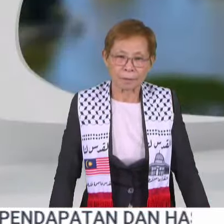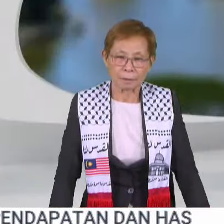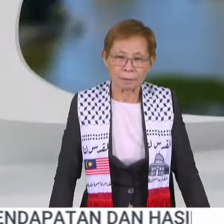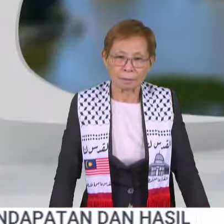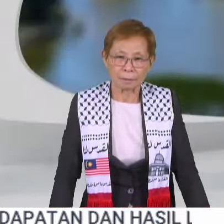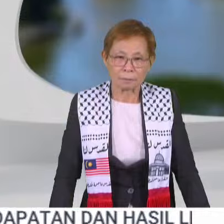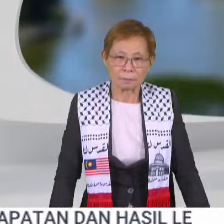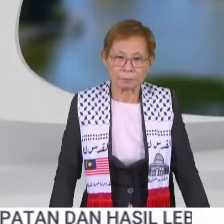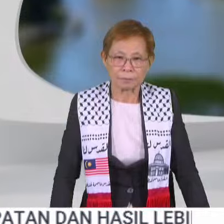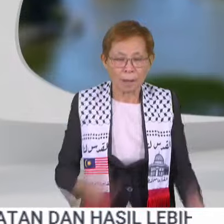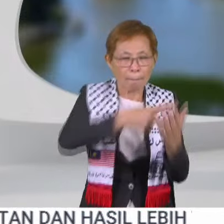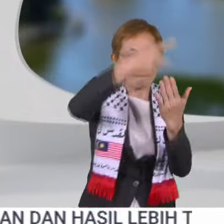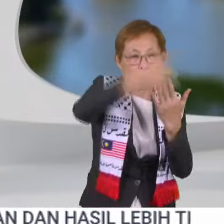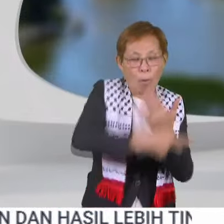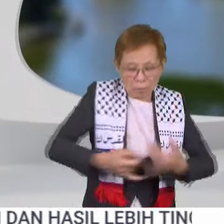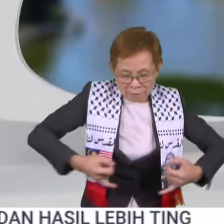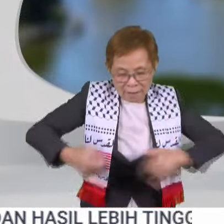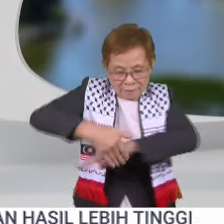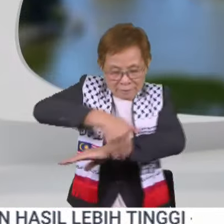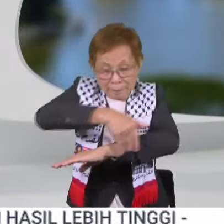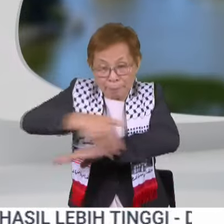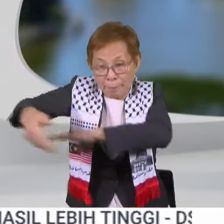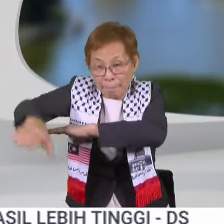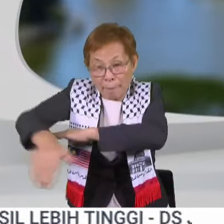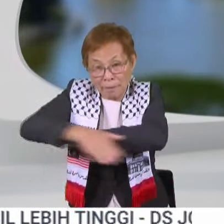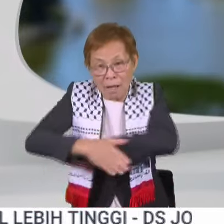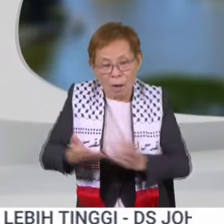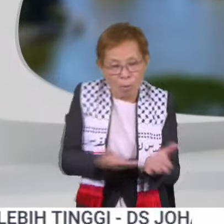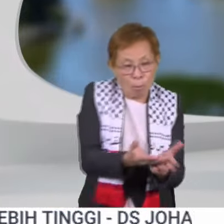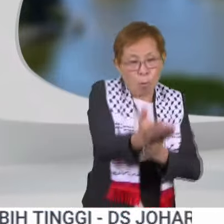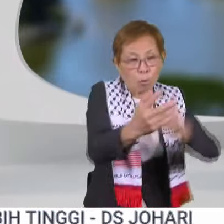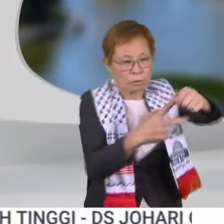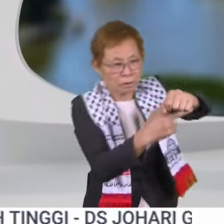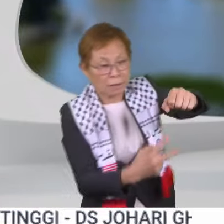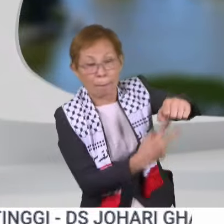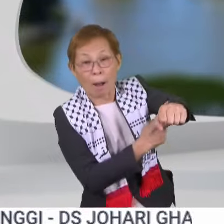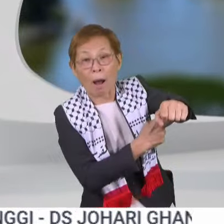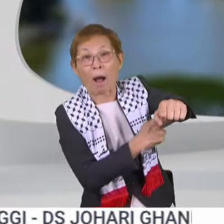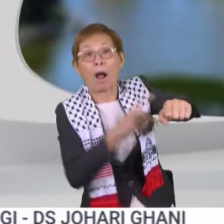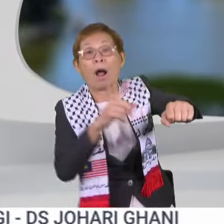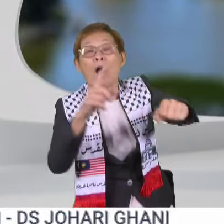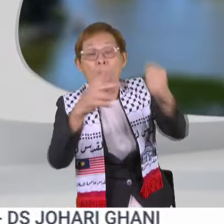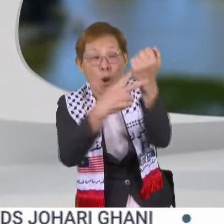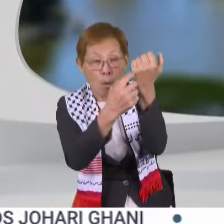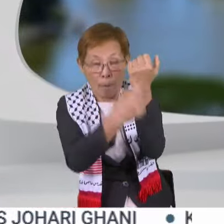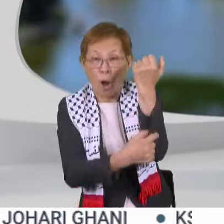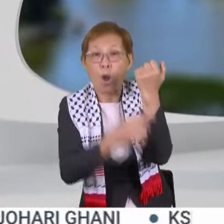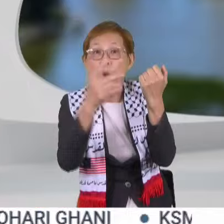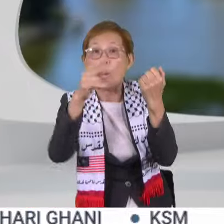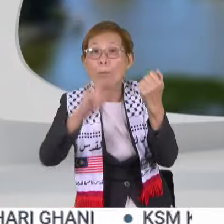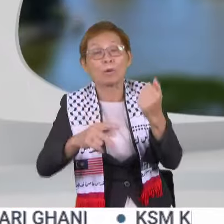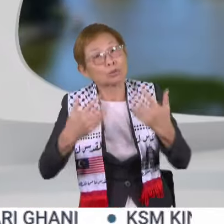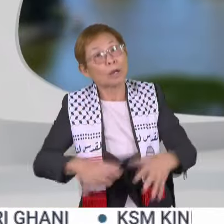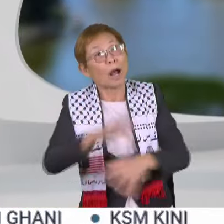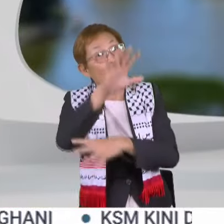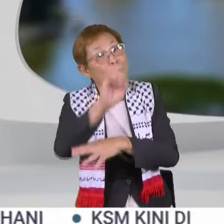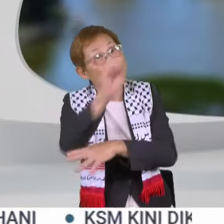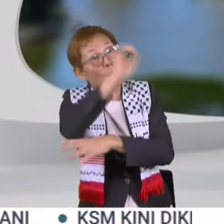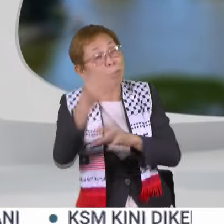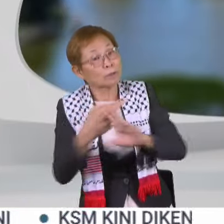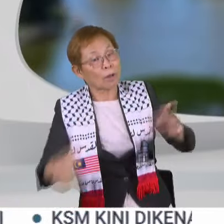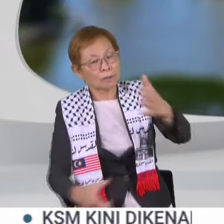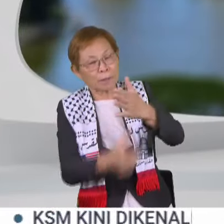hari projek jalan pesisir pantai menuju jambatan batang lupar 1 kini sudah mencapai lebih 50% siap timbalan